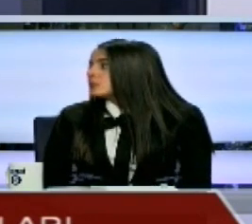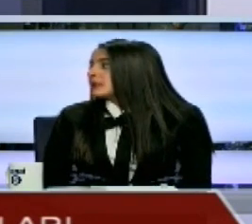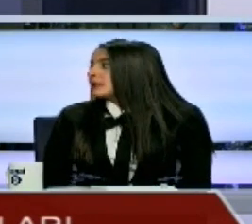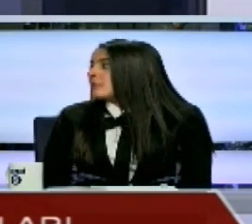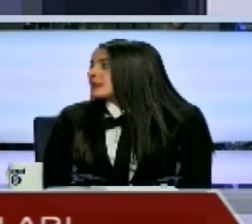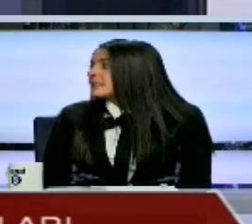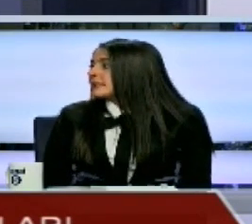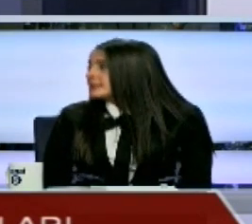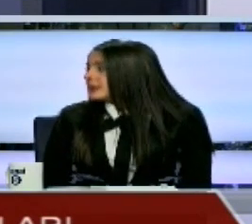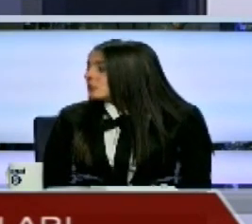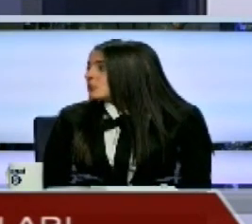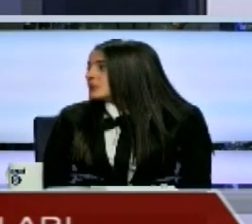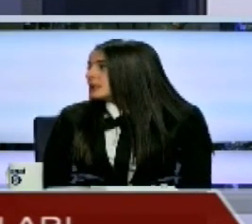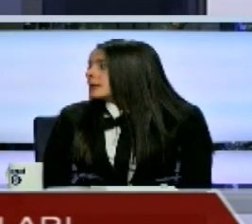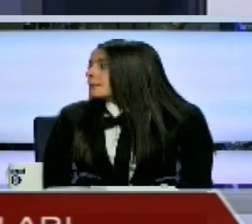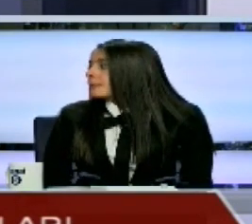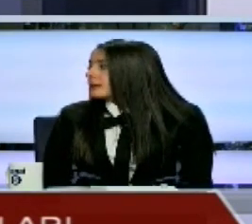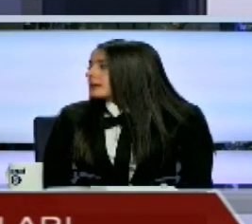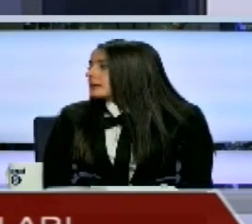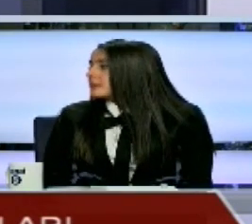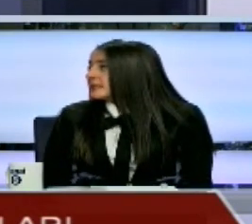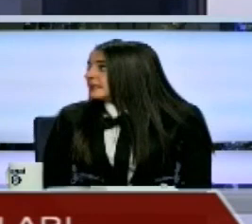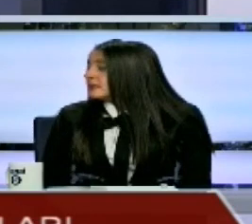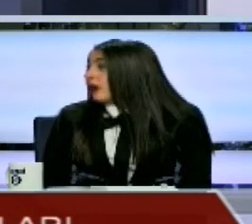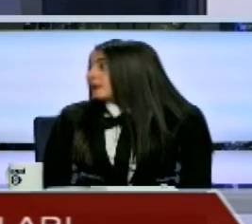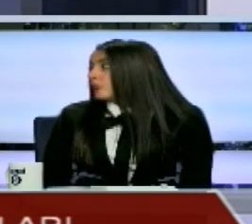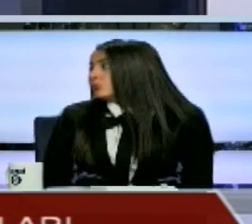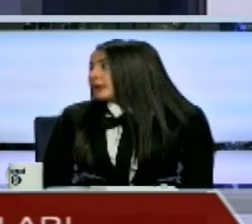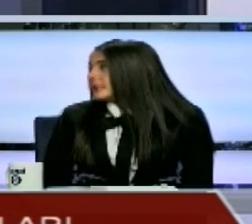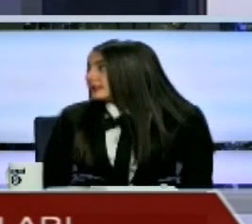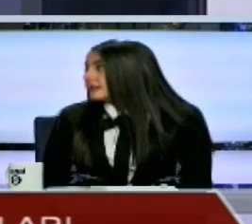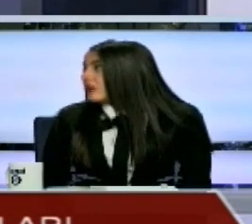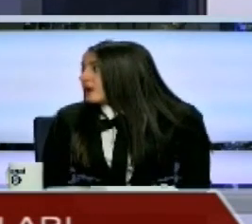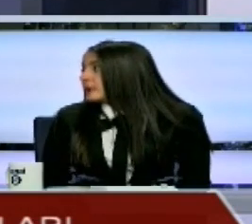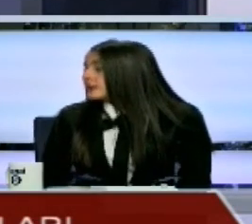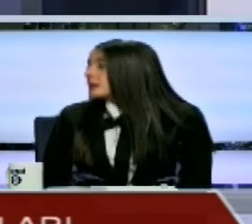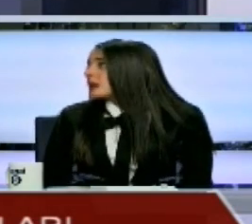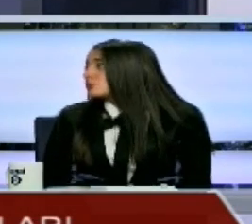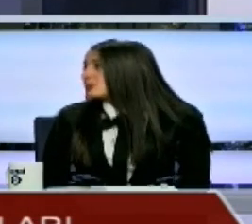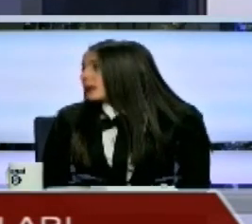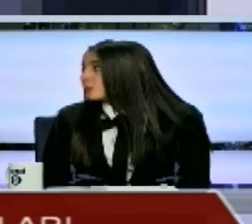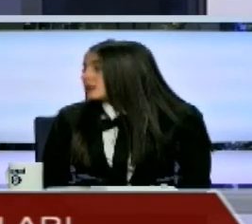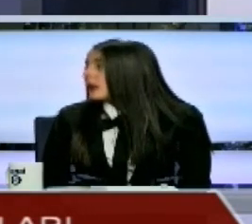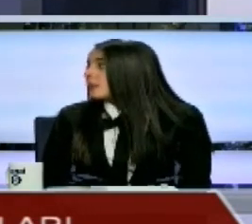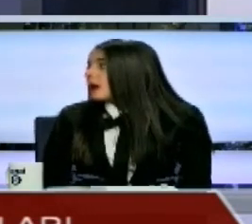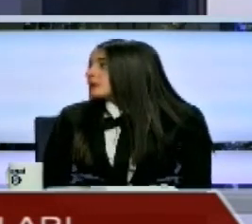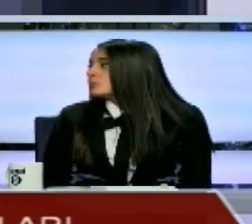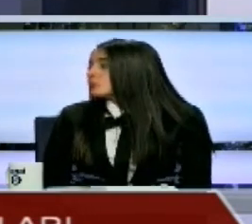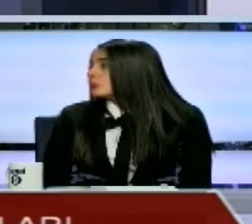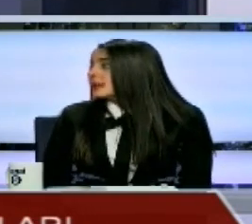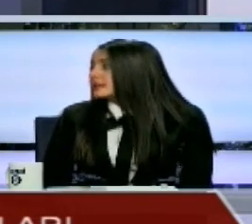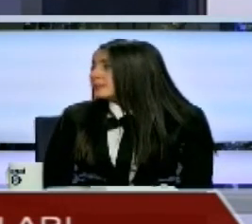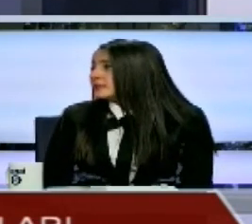onun himayesine girmeden önce tabii ki de daha büyük eksiklikler vardı. Aile Sosyal Politikalar Bakanlığı